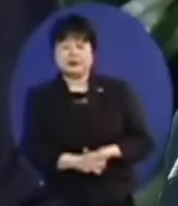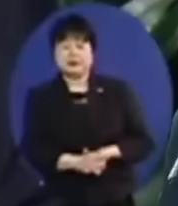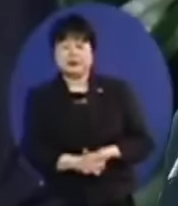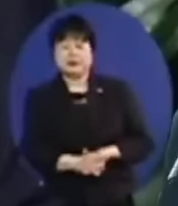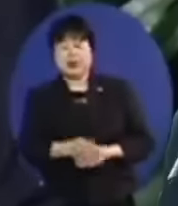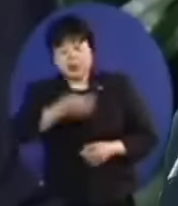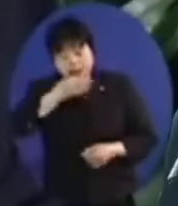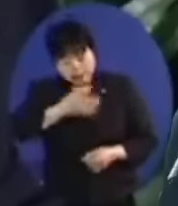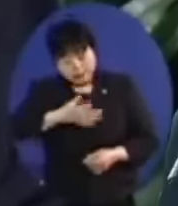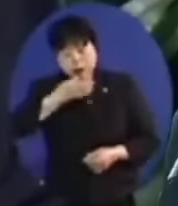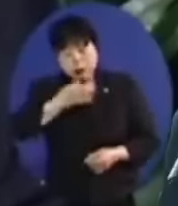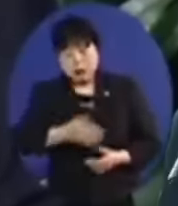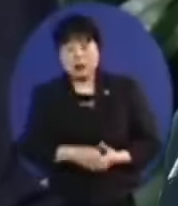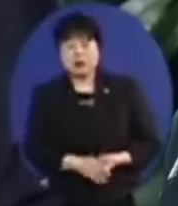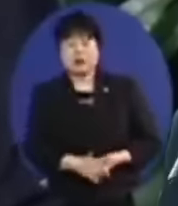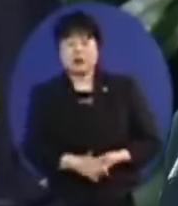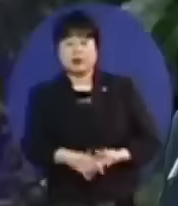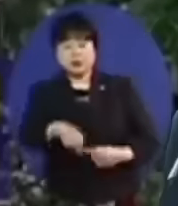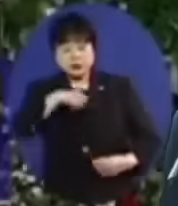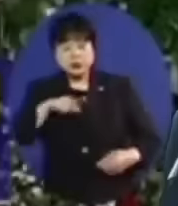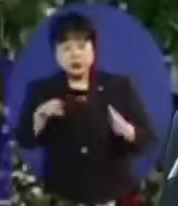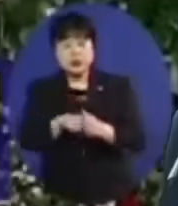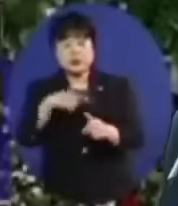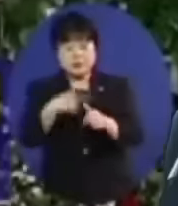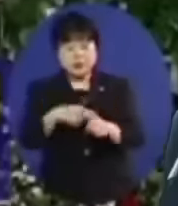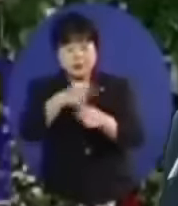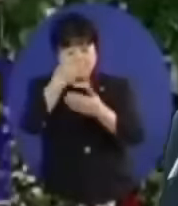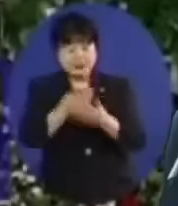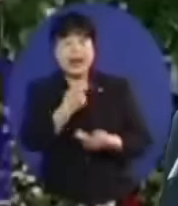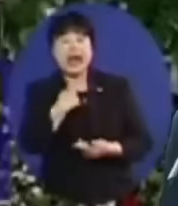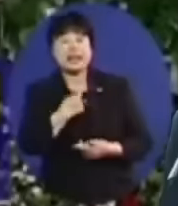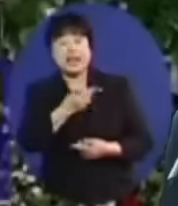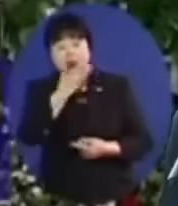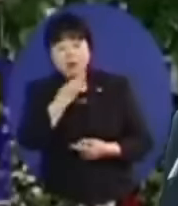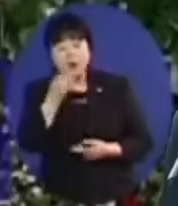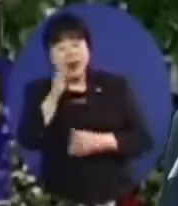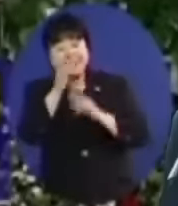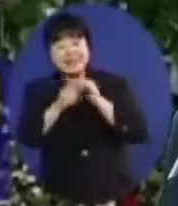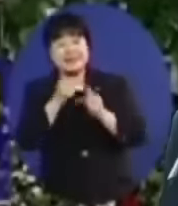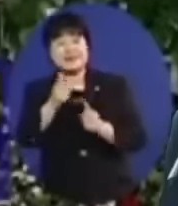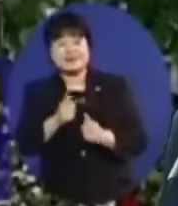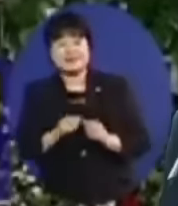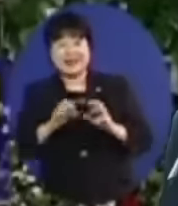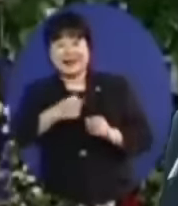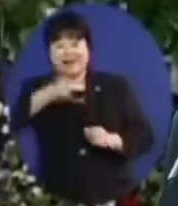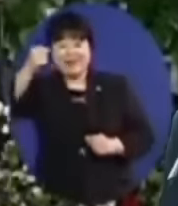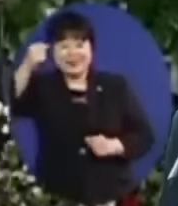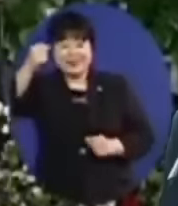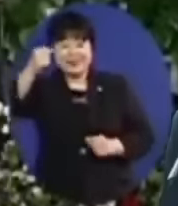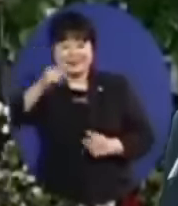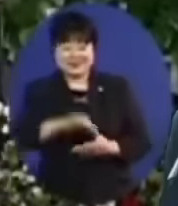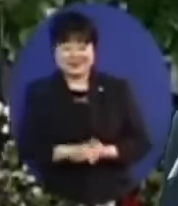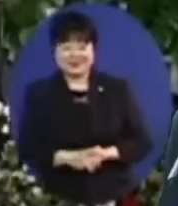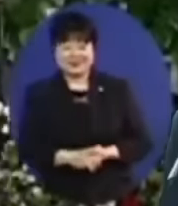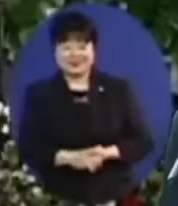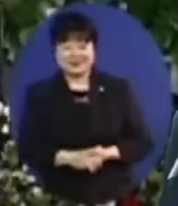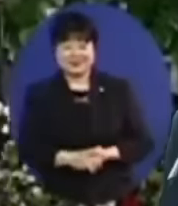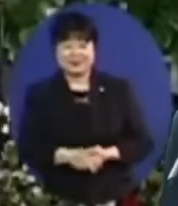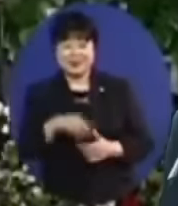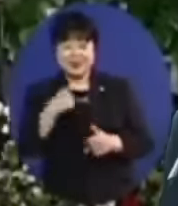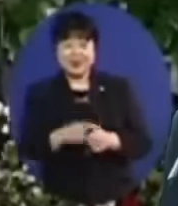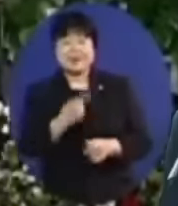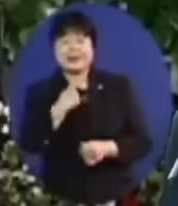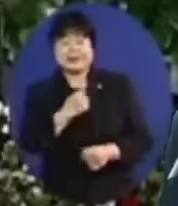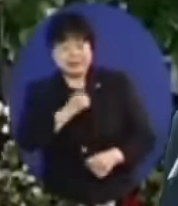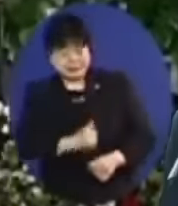힘든 일인 것입니다. 의를 위하여 박해를 받는 자는 복이 나니 천국이 거둘 것입니다. 박해의 결과 천국이 거둘